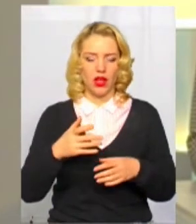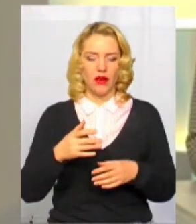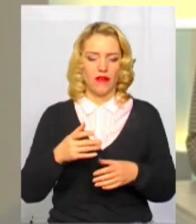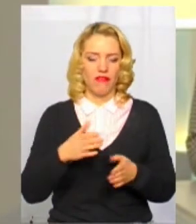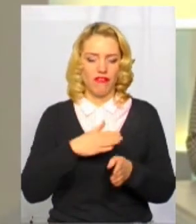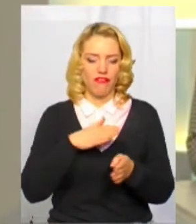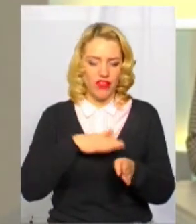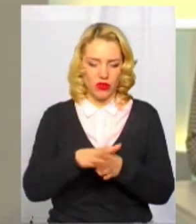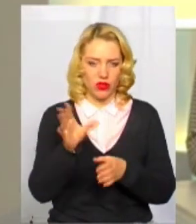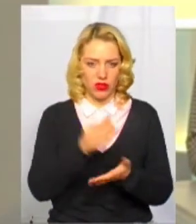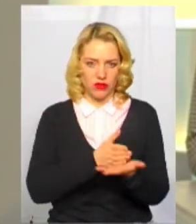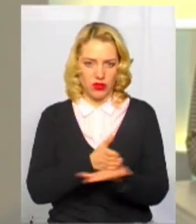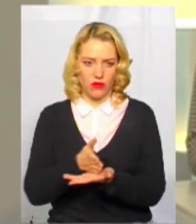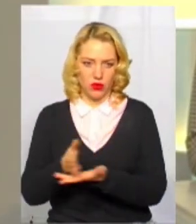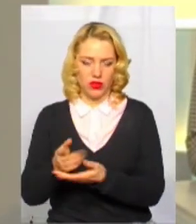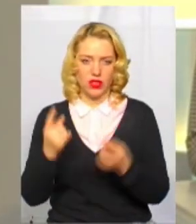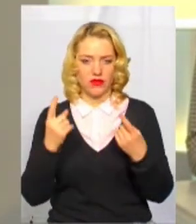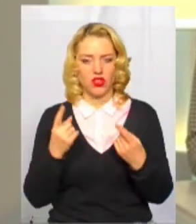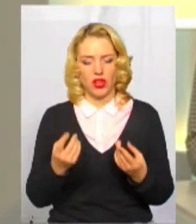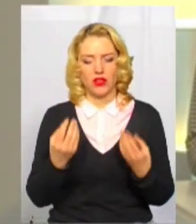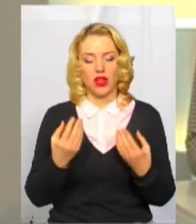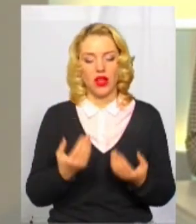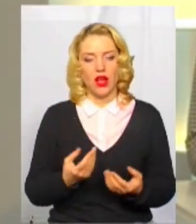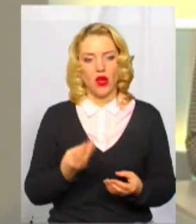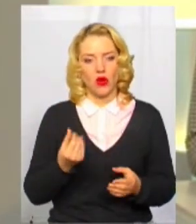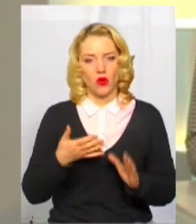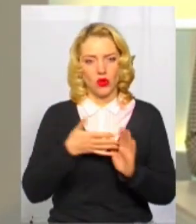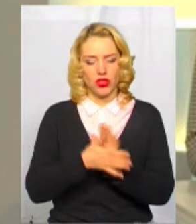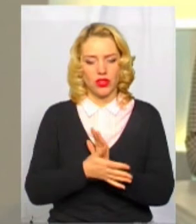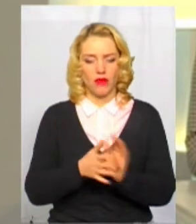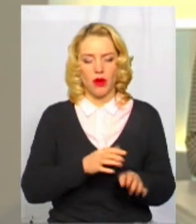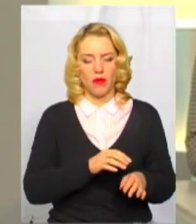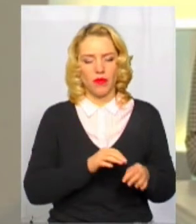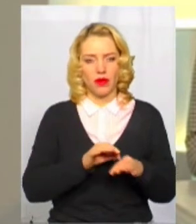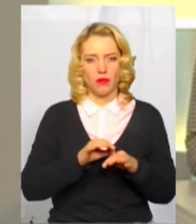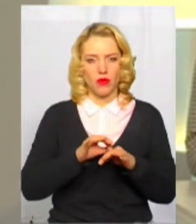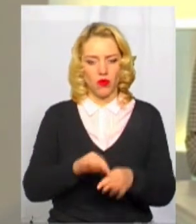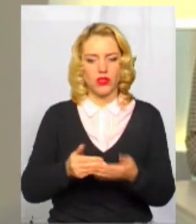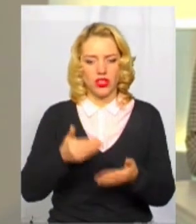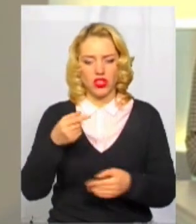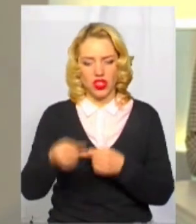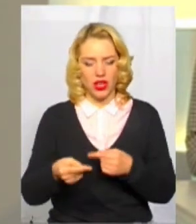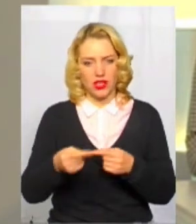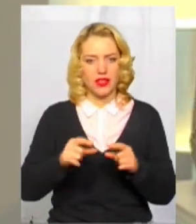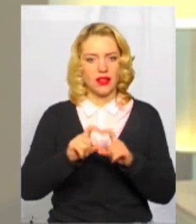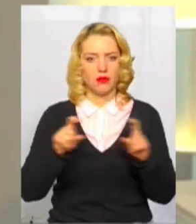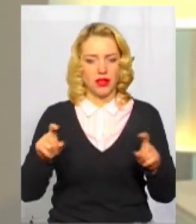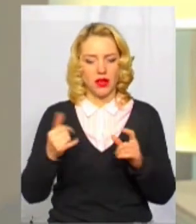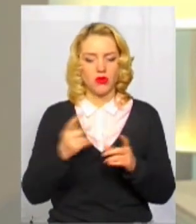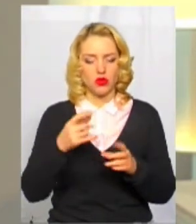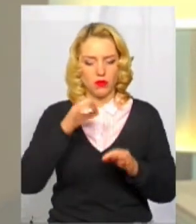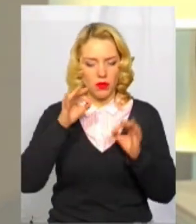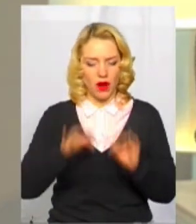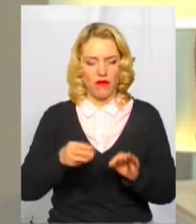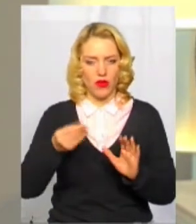кажу, надзвичайно велика сума коштів проходить через департамент, а для того, щоб їх використати грамотно і правильно, ми маємо